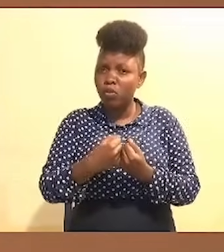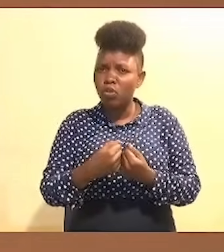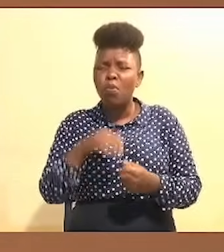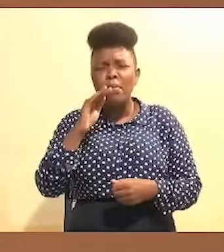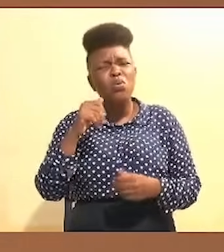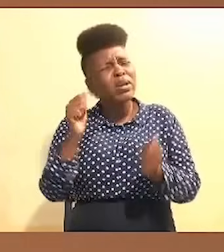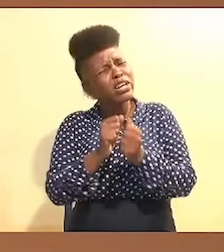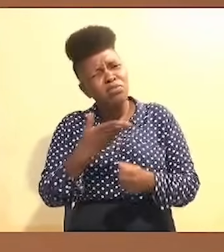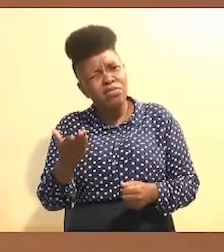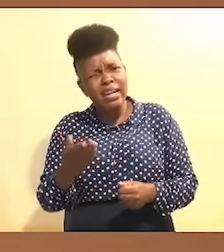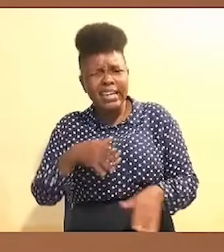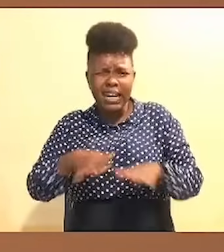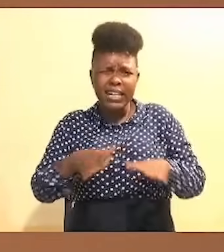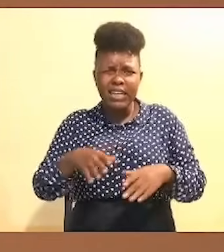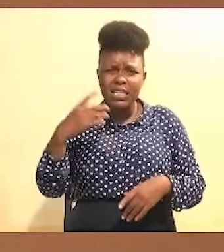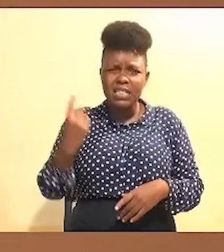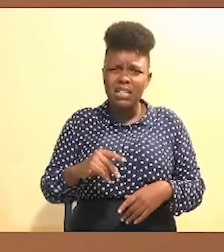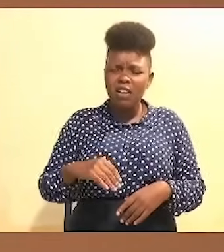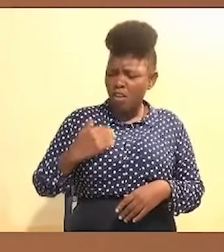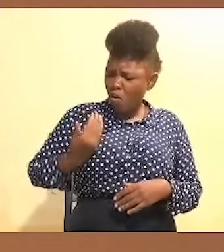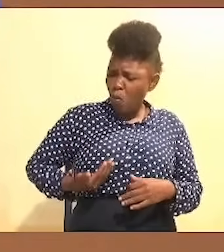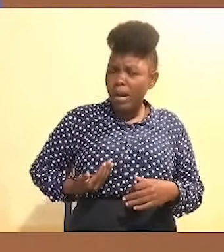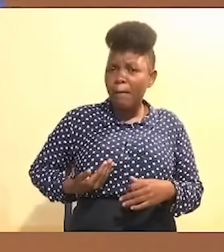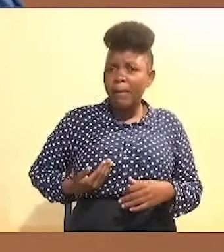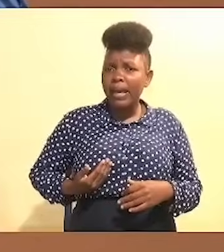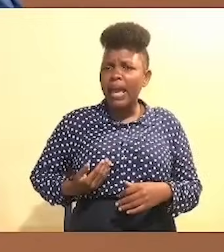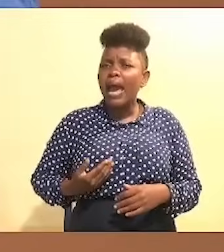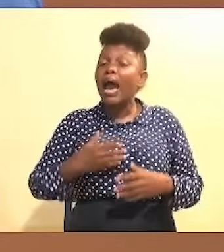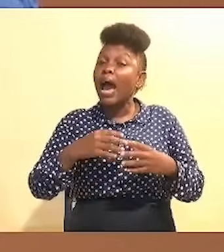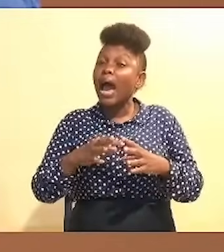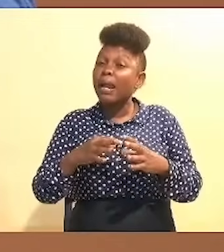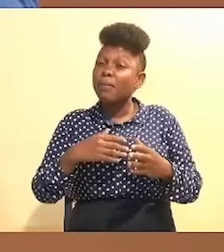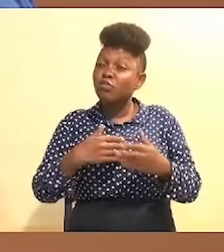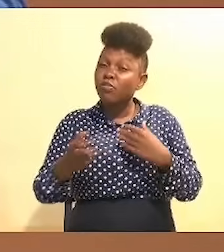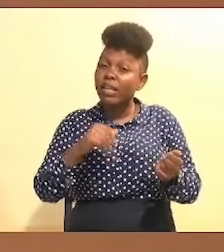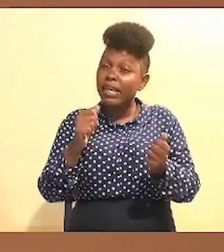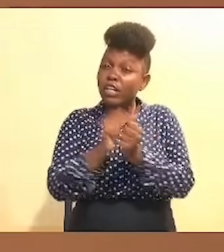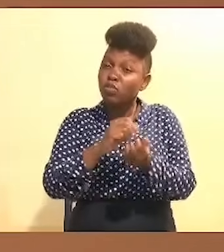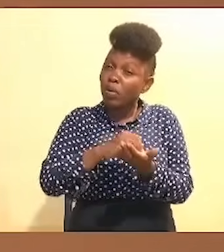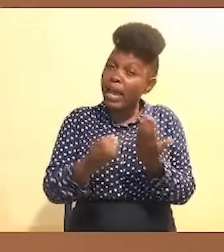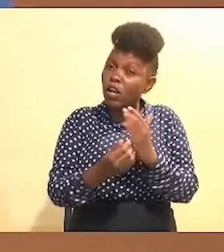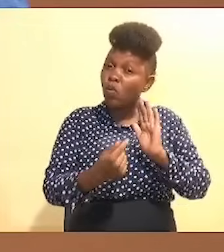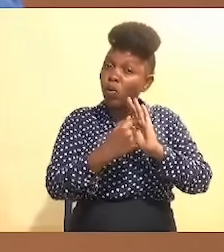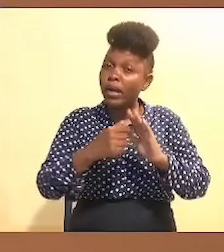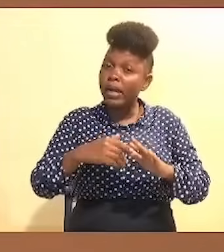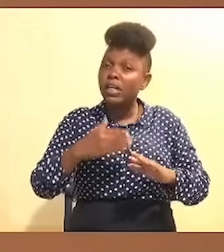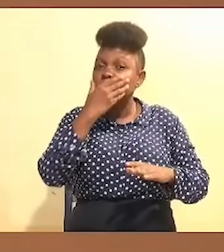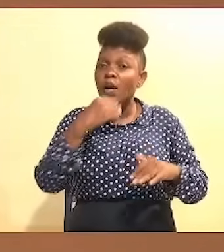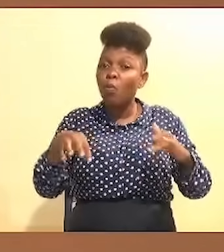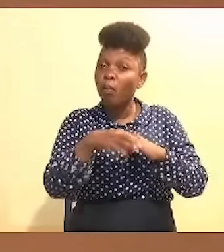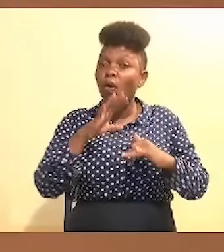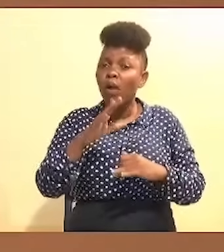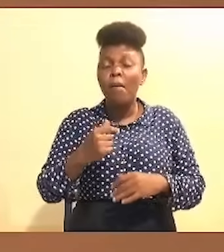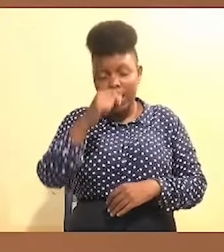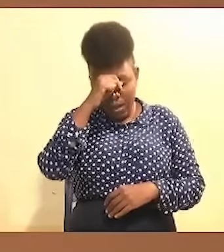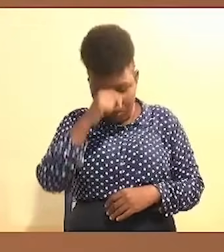Hivi, mwanamke anatakiwa afanye vitu gani ili kumuonyesha mumewe kwamba anamheshimu? Nakutana na vijana huko ambao